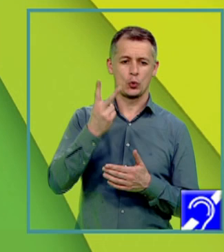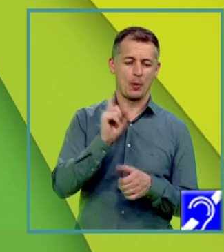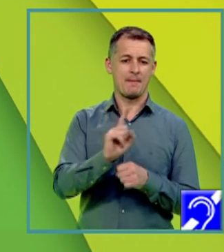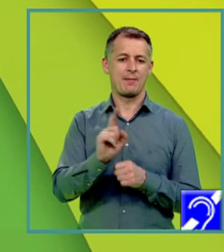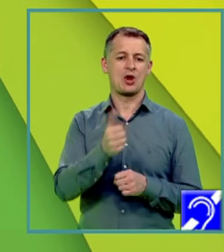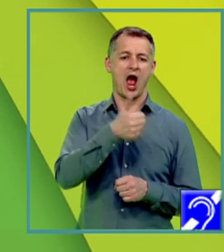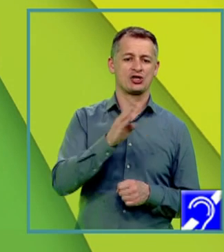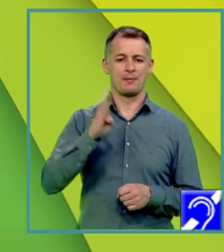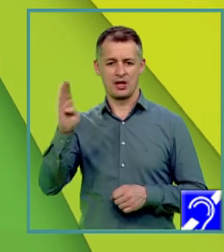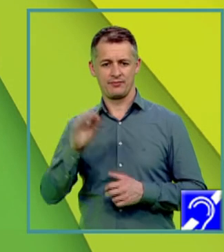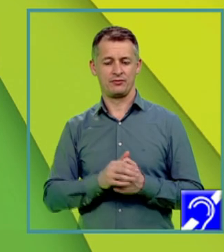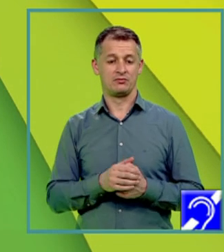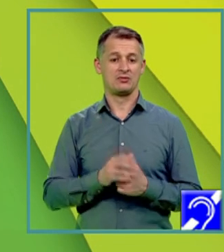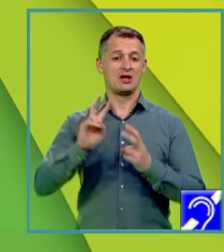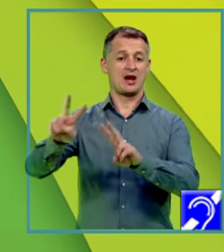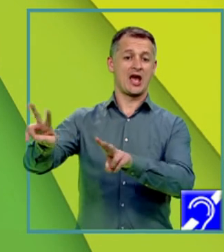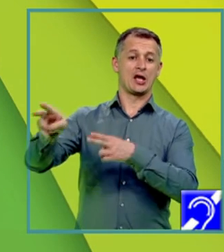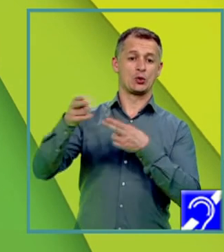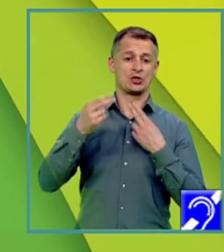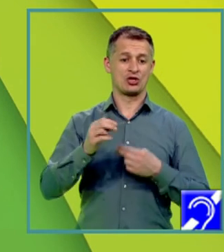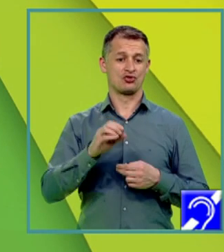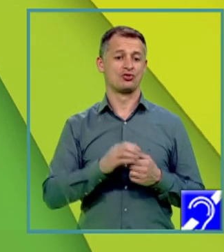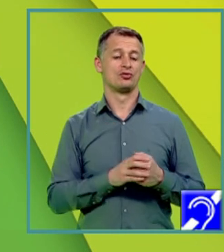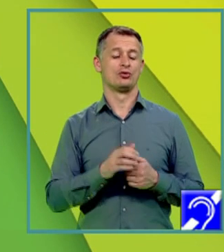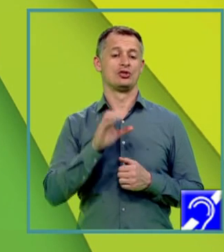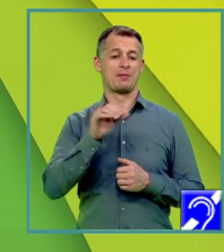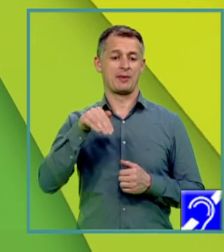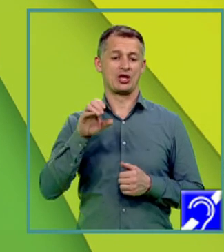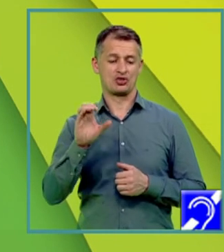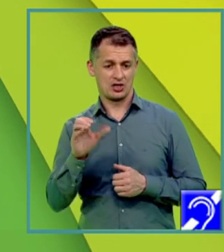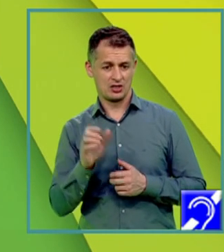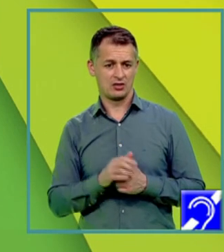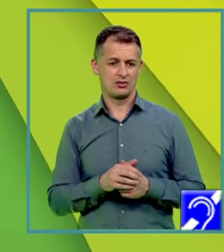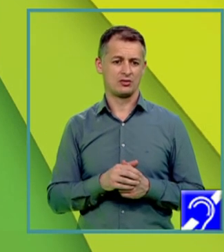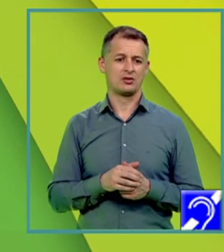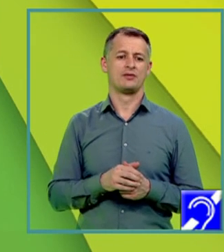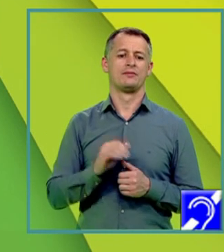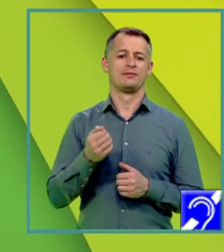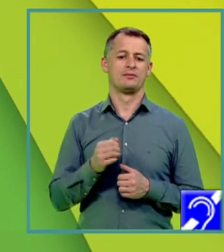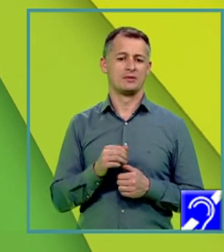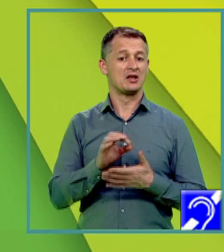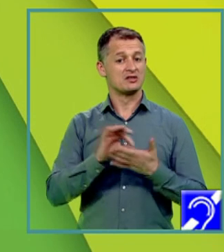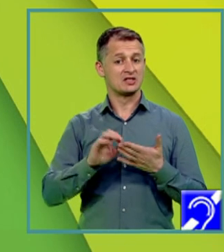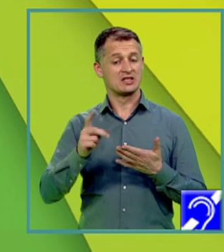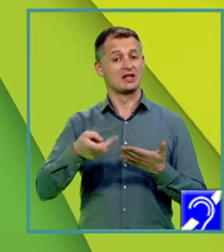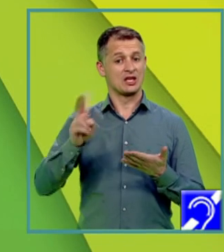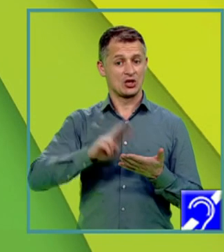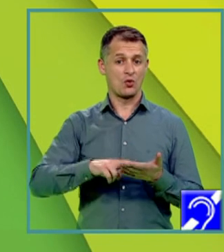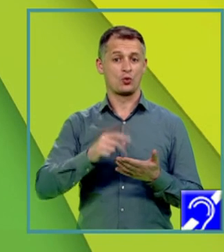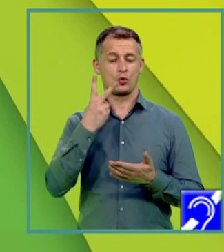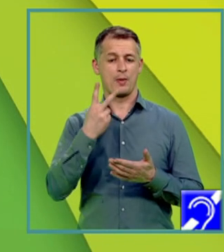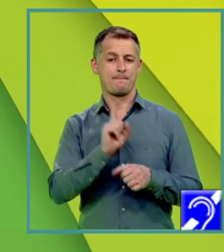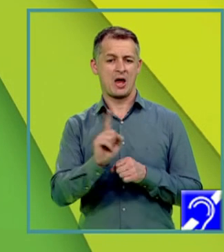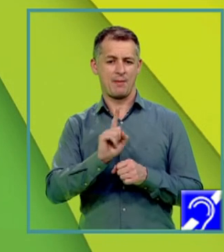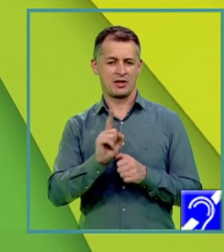a și b ne returnează cmmdc dintre cele două numere funcția cmmmc scrisă iar și cu doi parametri